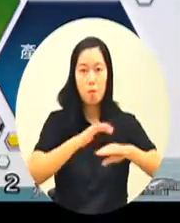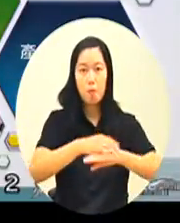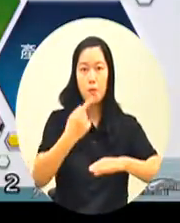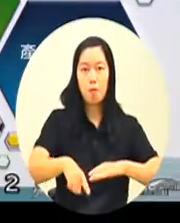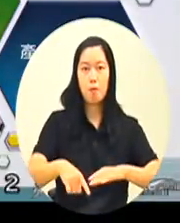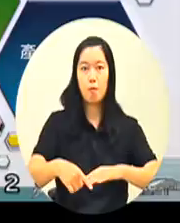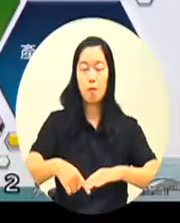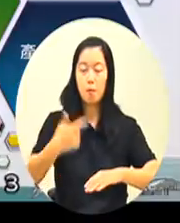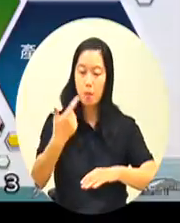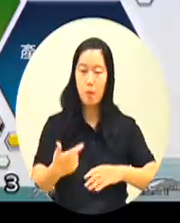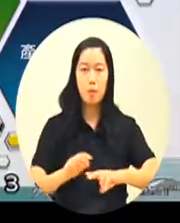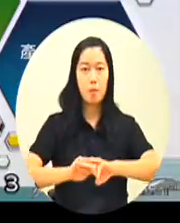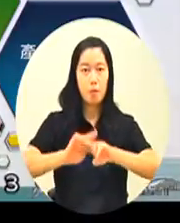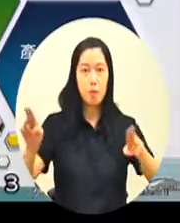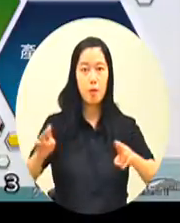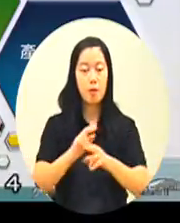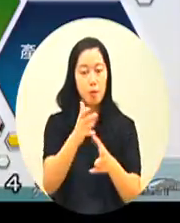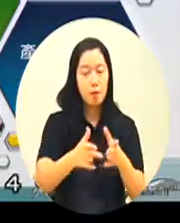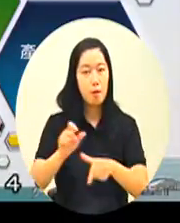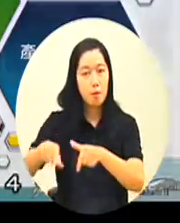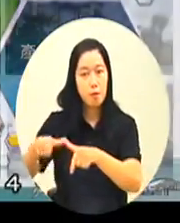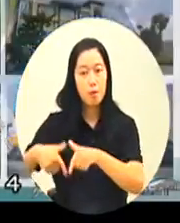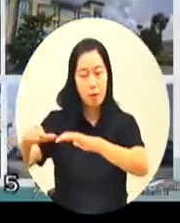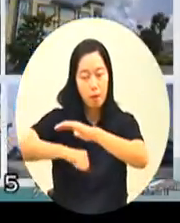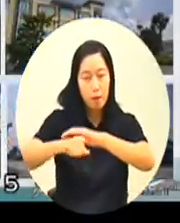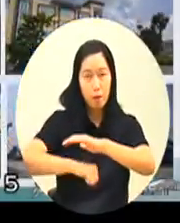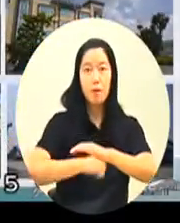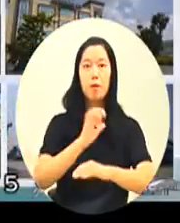开放 厂商进驻。下一页。